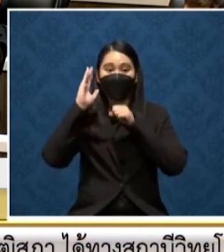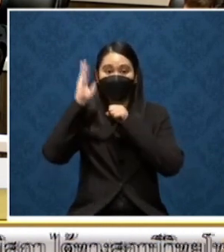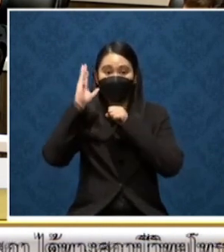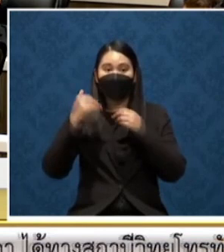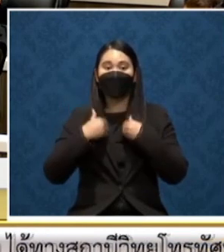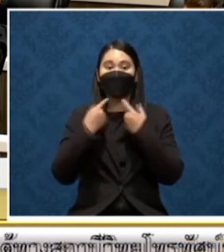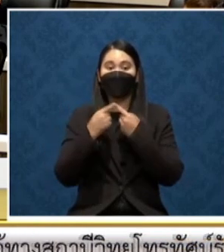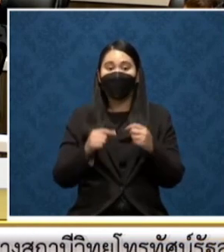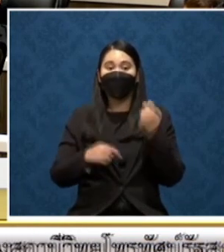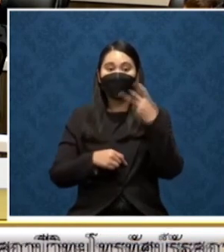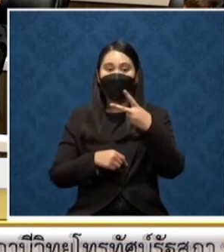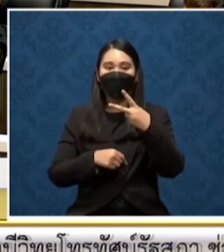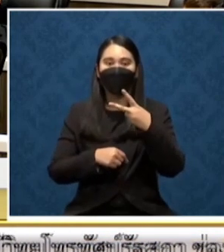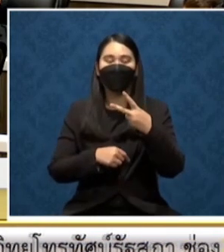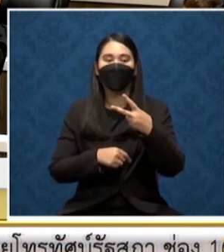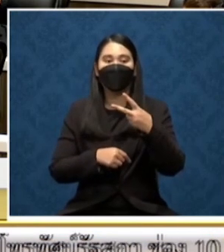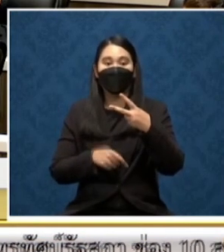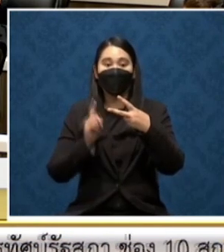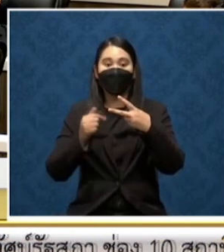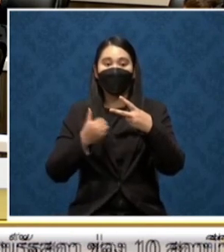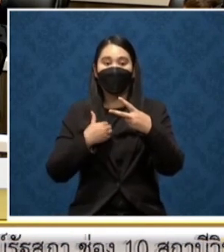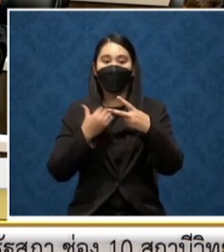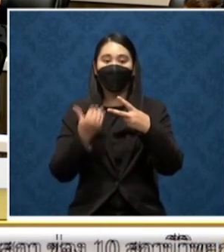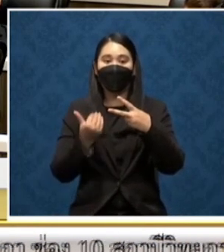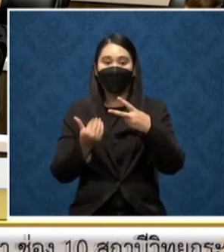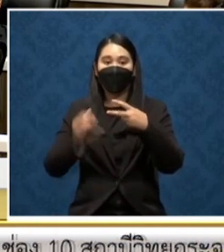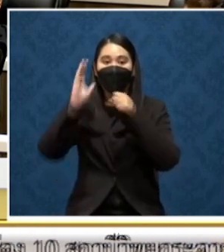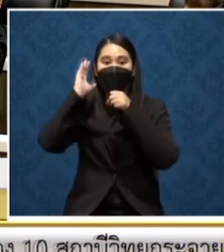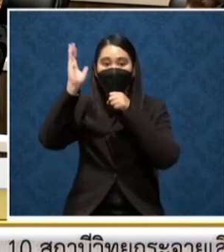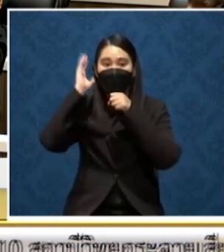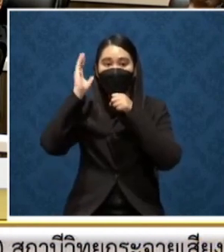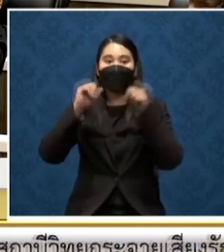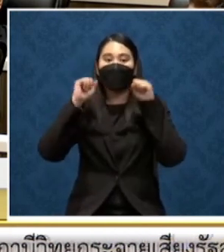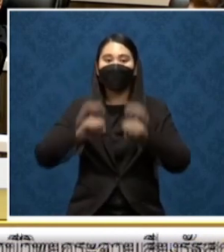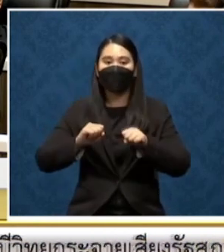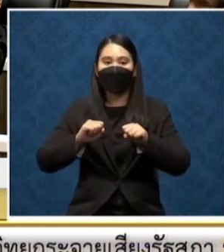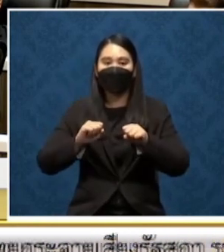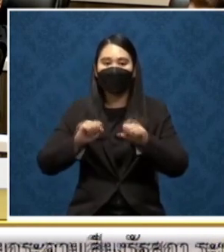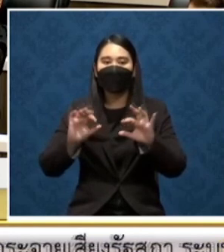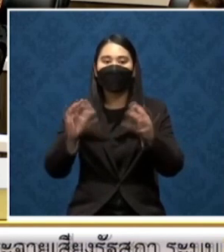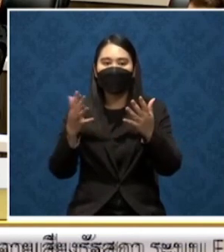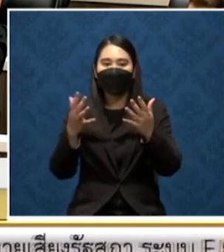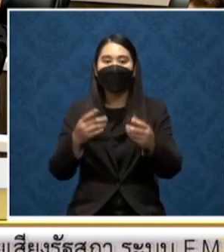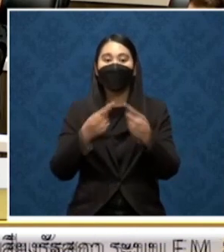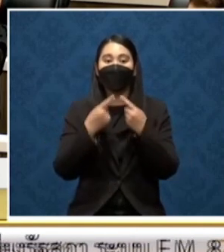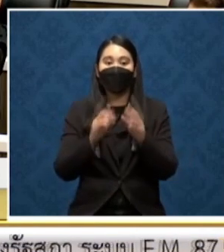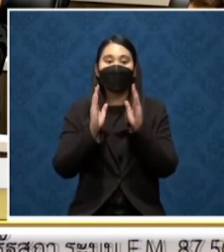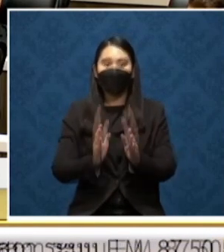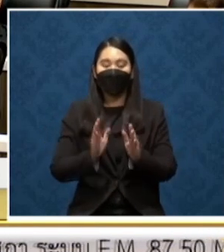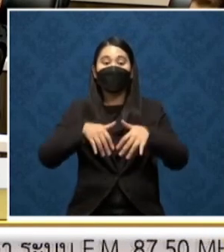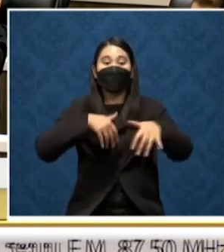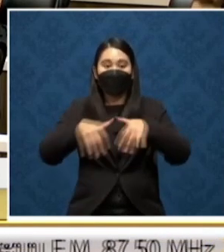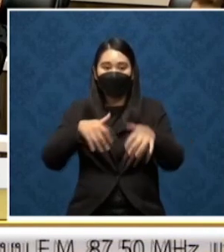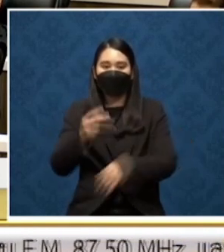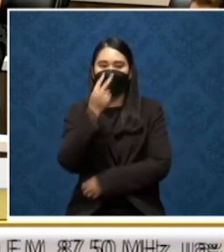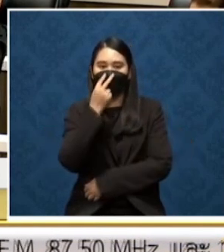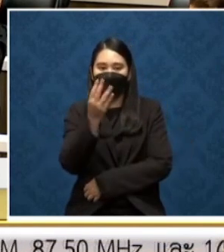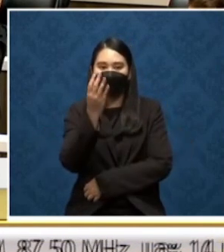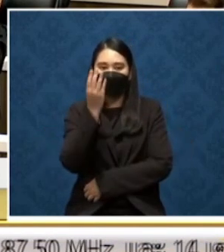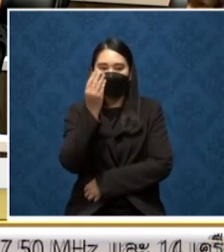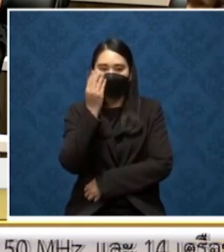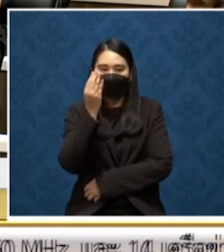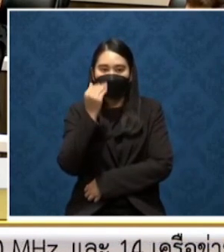งคุกพราซ่าที่ไหนครับคุณผู้ชมครับคุกพราซ่าก็มีเหรอคุณผู้ชมครับมาดูนะคุณชูวิ